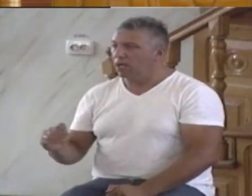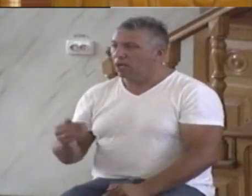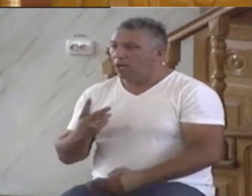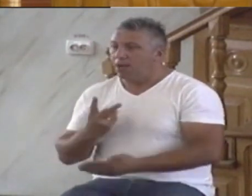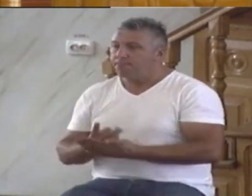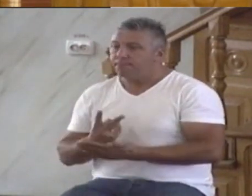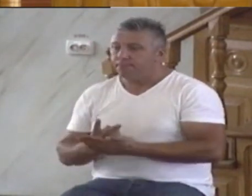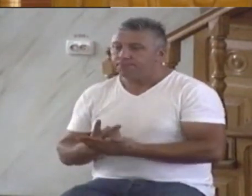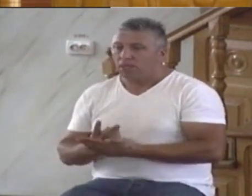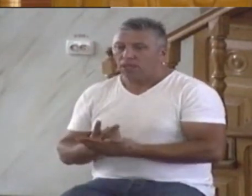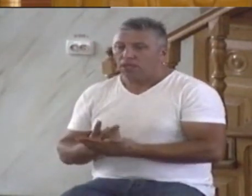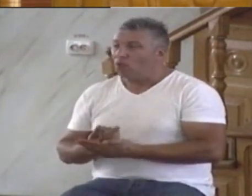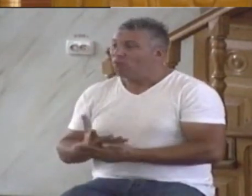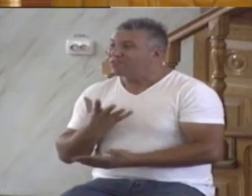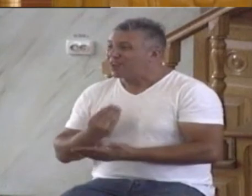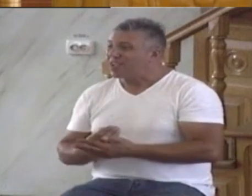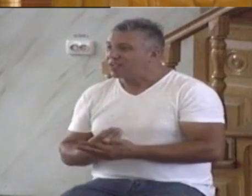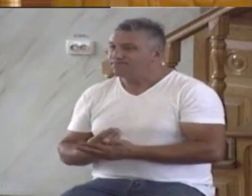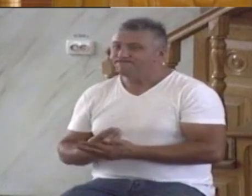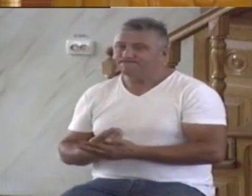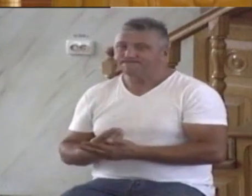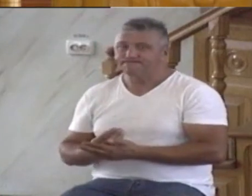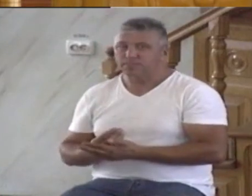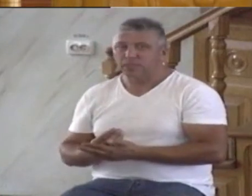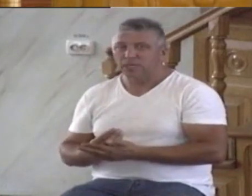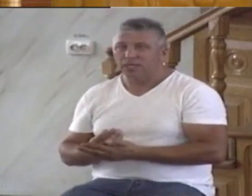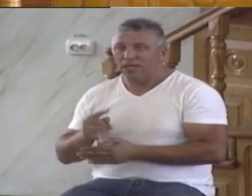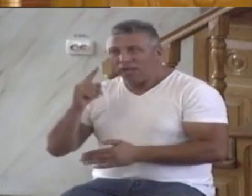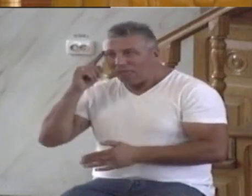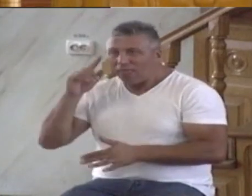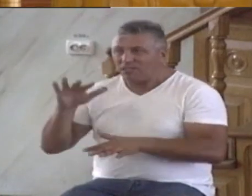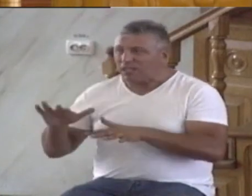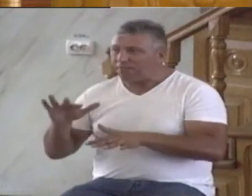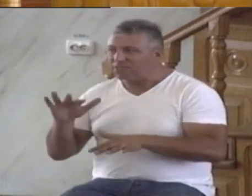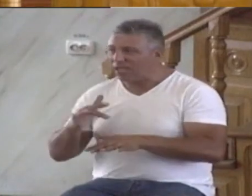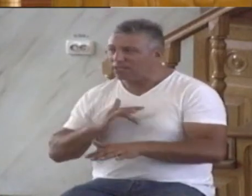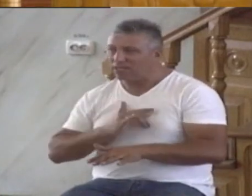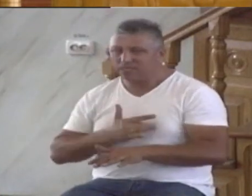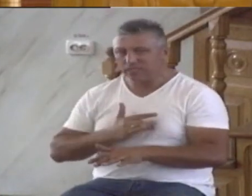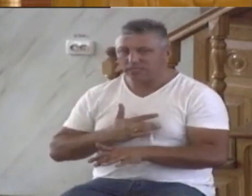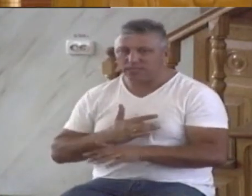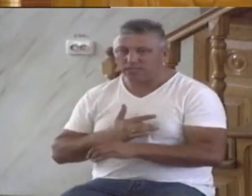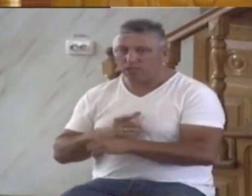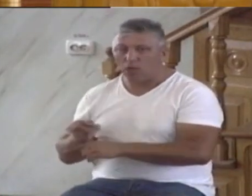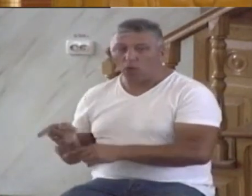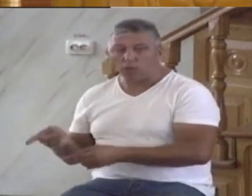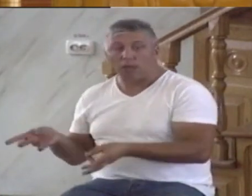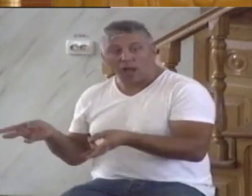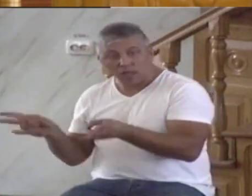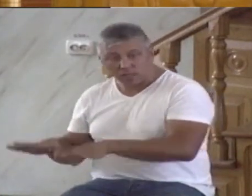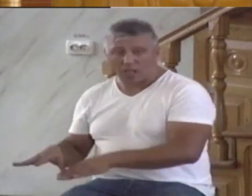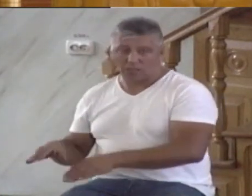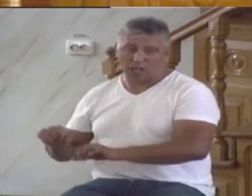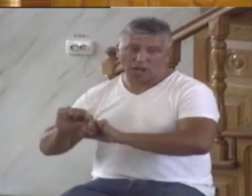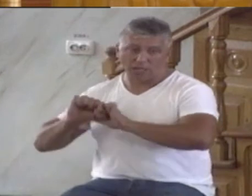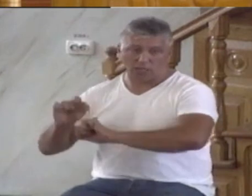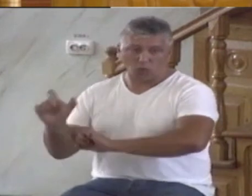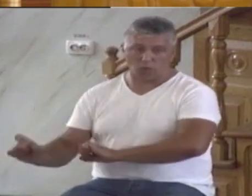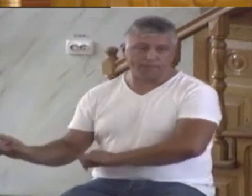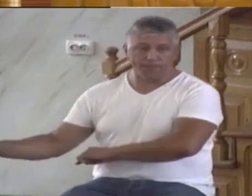своих робких сомнениях он остался героем.